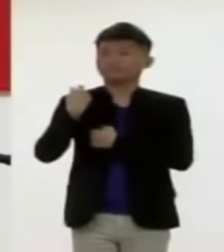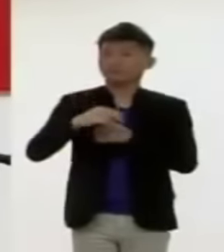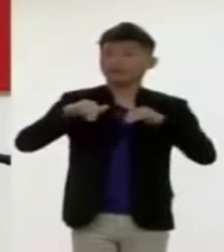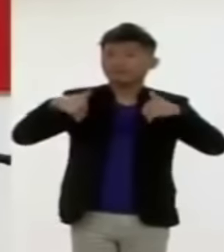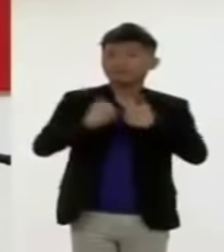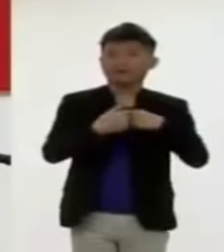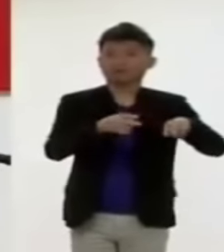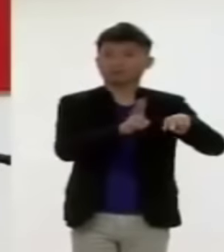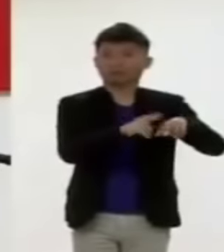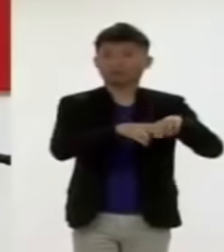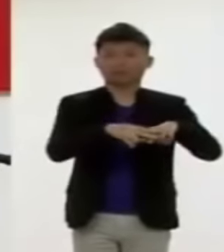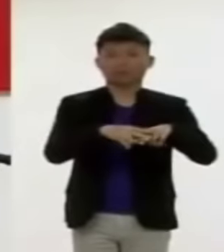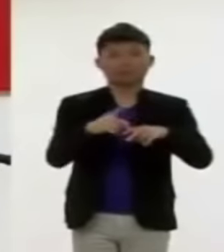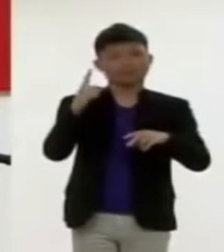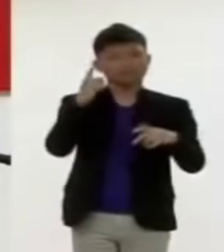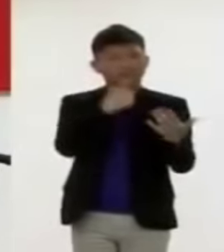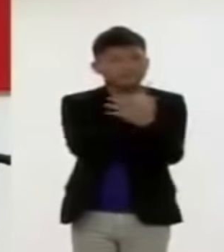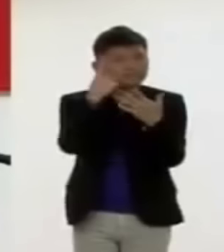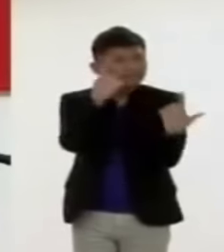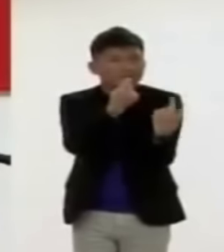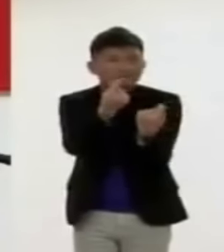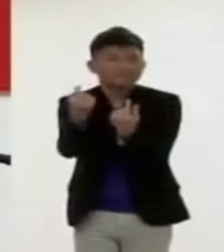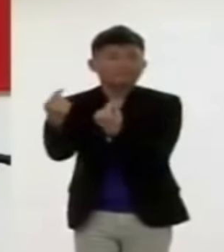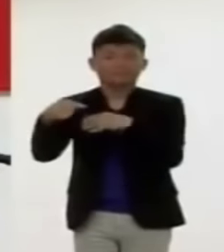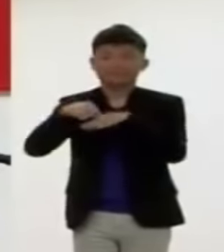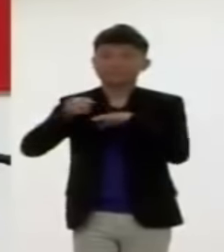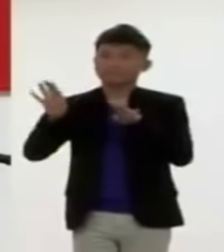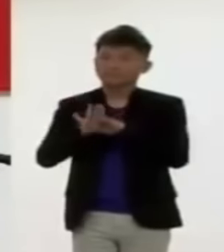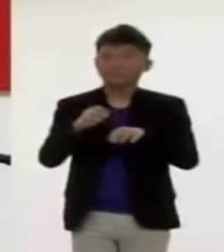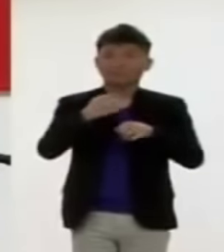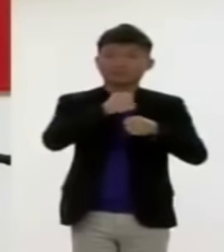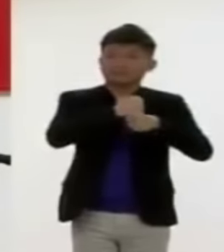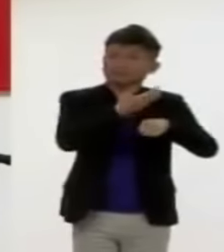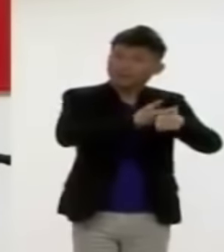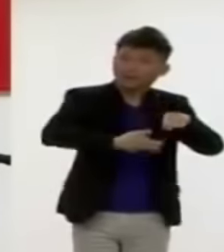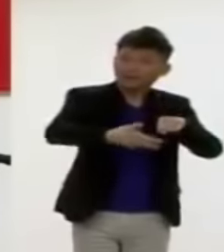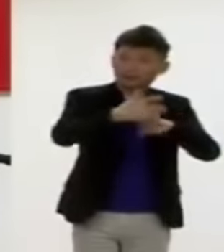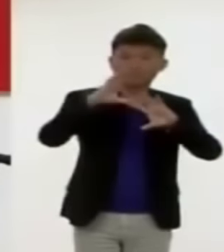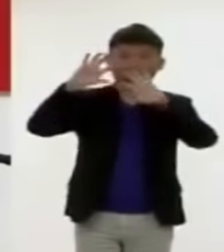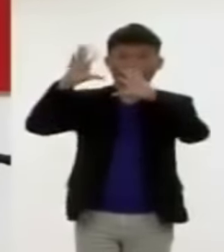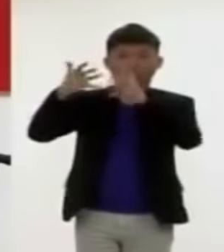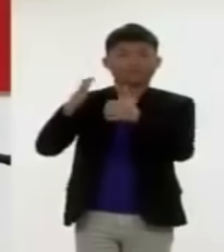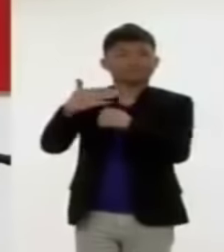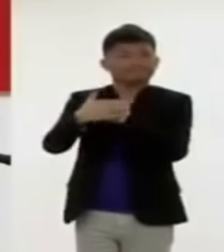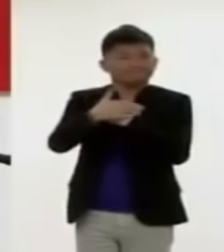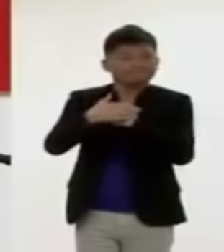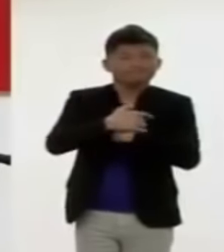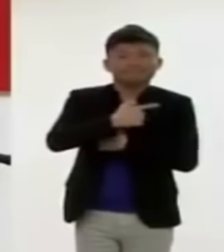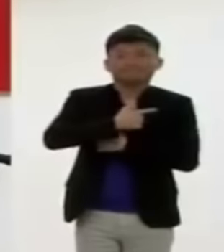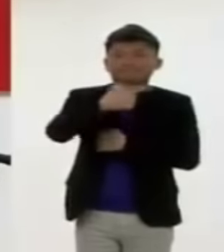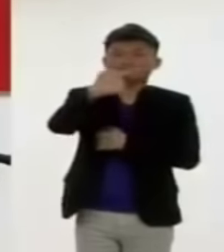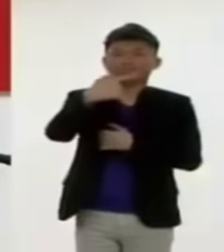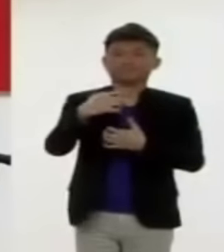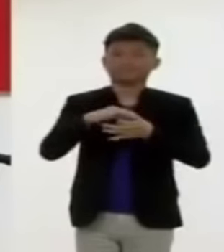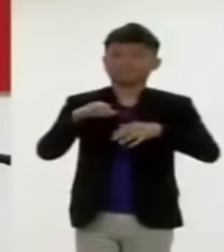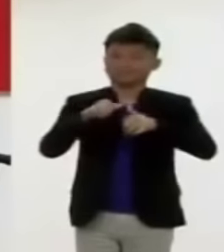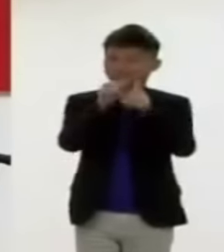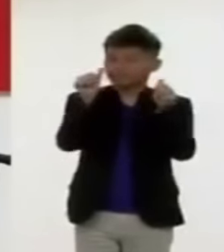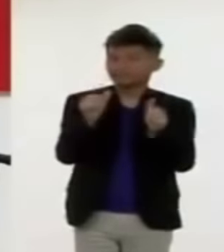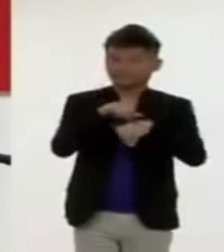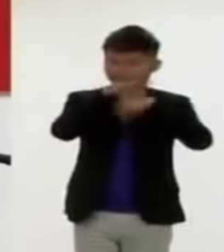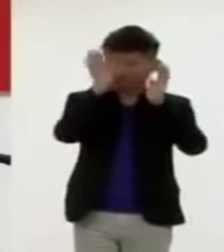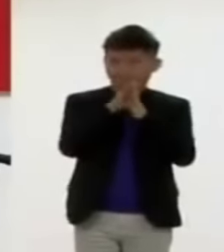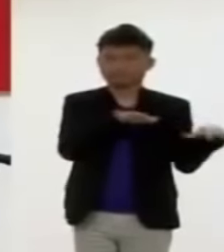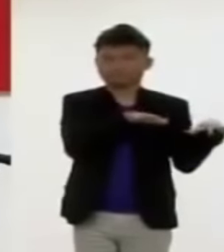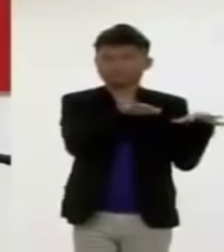强，金门的马祖的最爱国，所以所有的男子都要去当兵，